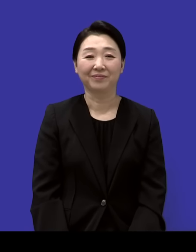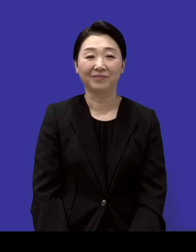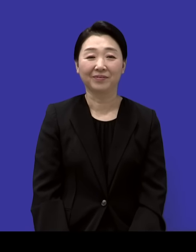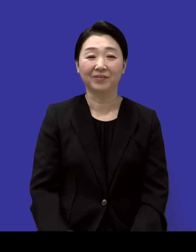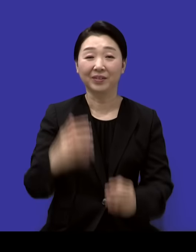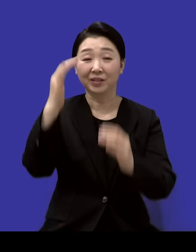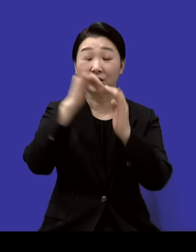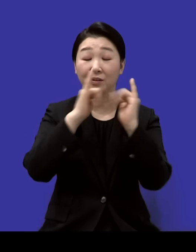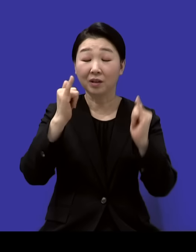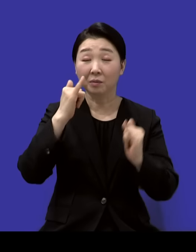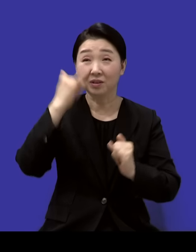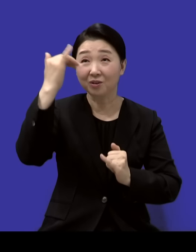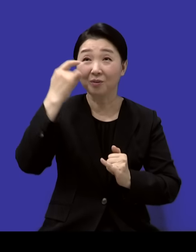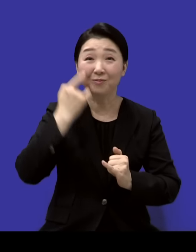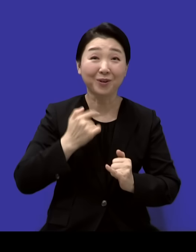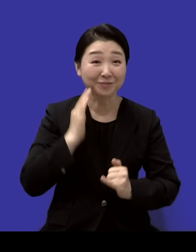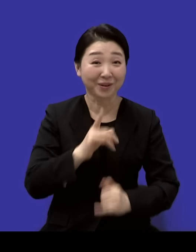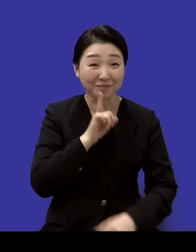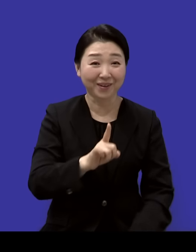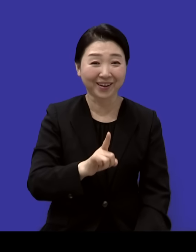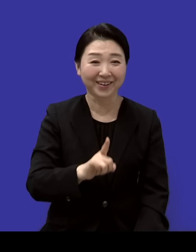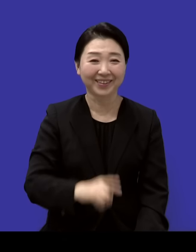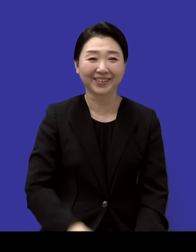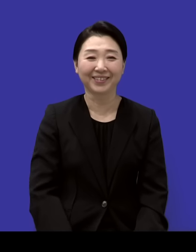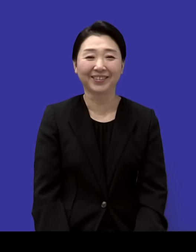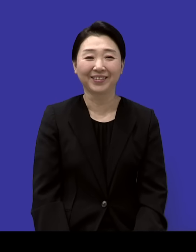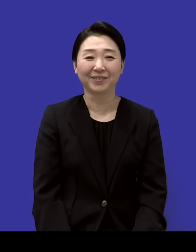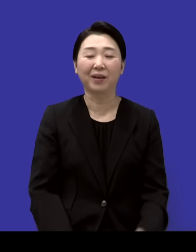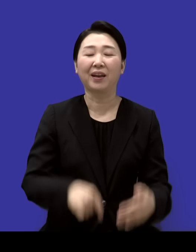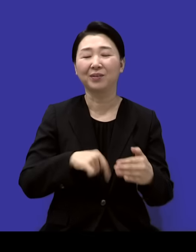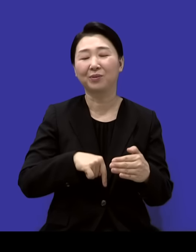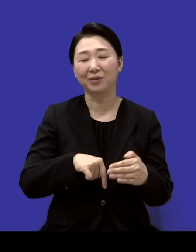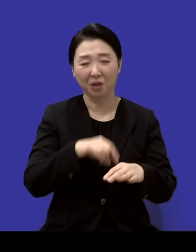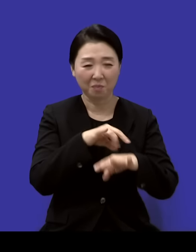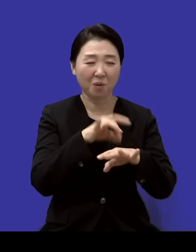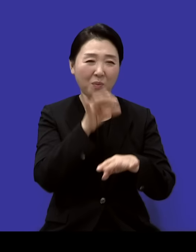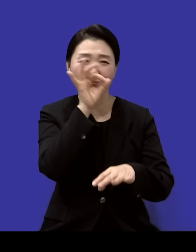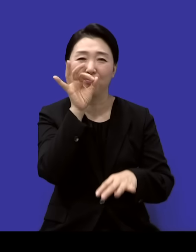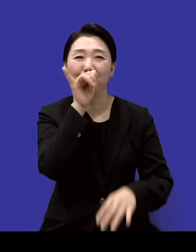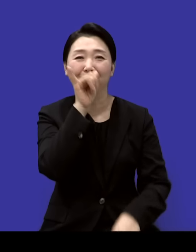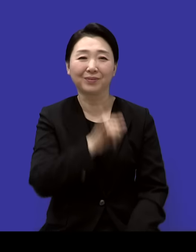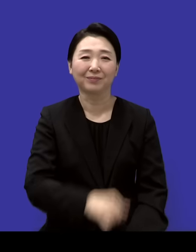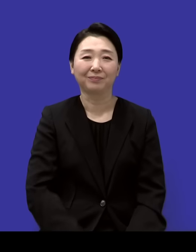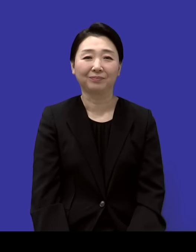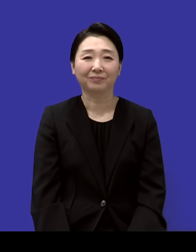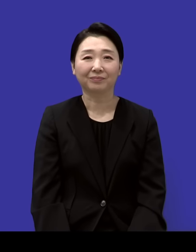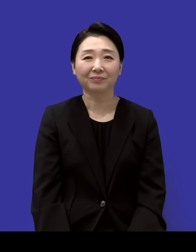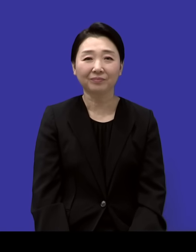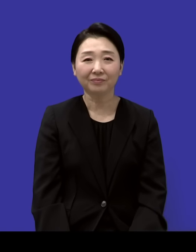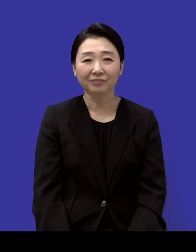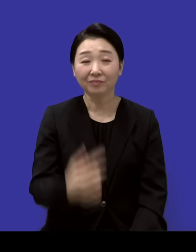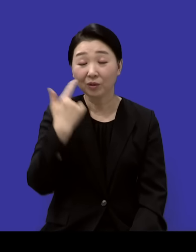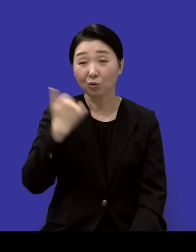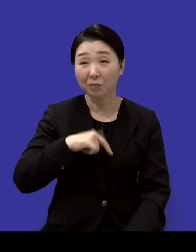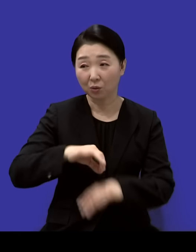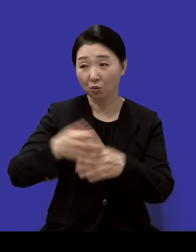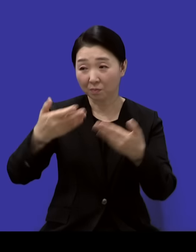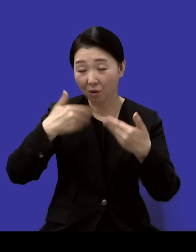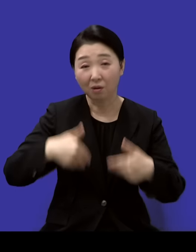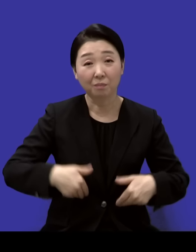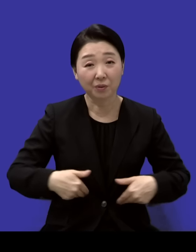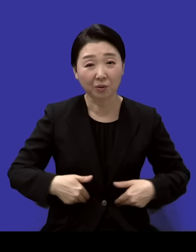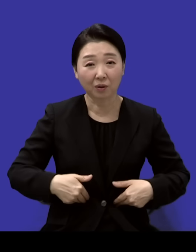키 큰 거 부러워하지 말라고 그러시는 거예요? 너무 속이 다 빈 뼈니까 진짜 우리 아빠는 고기를 먹여야 되는데 예. 못 먹이니까